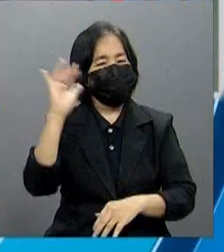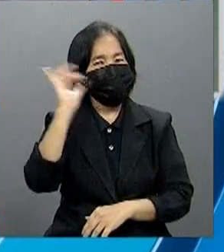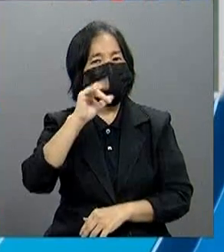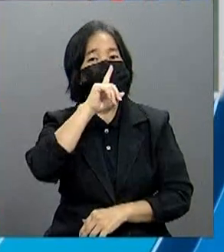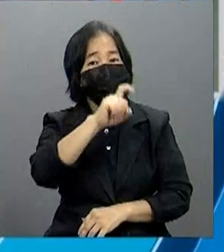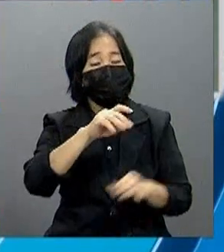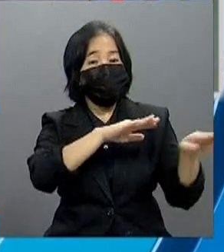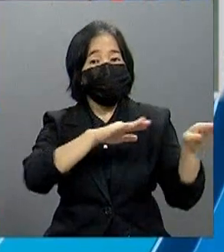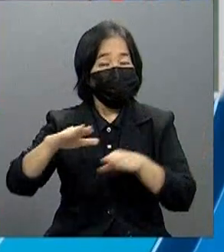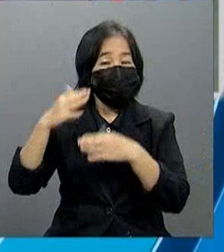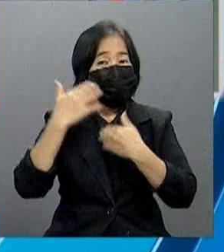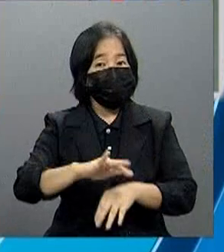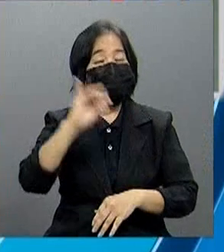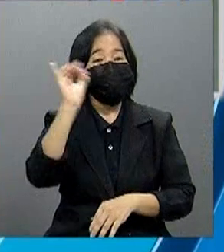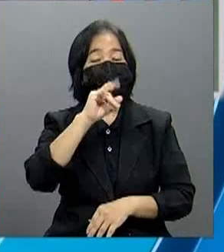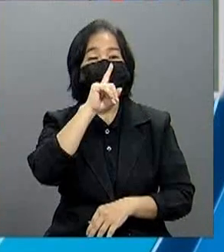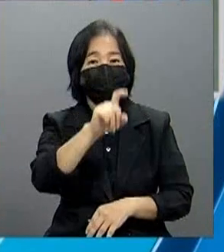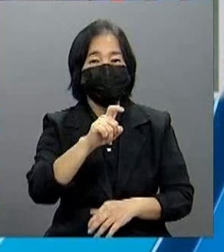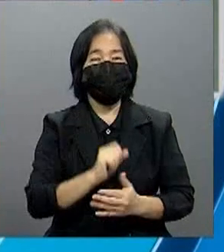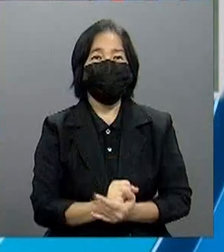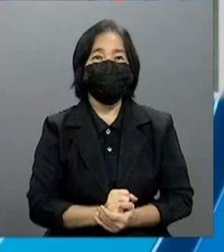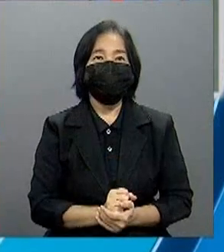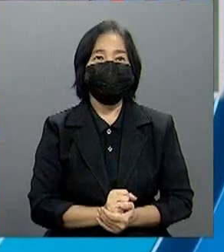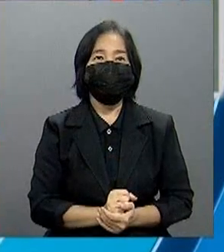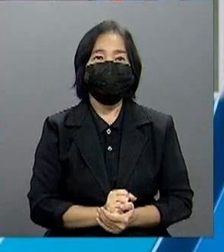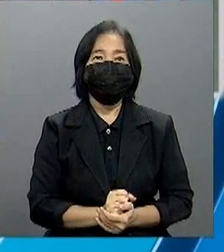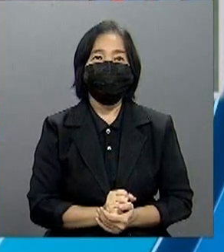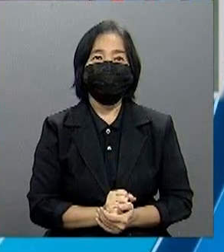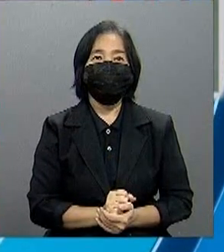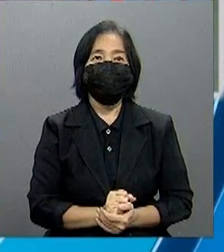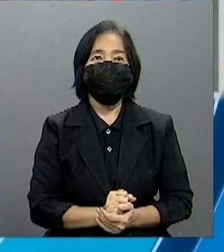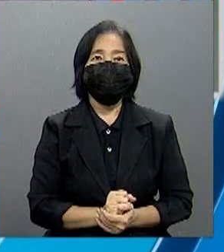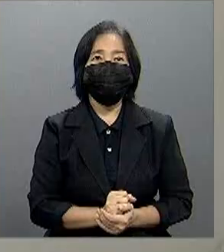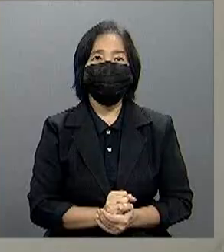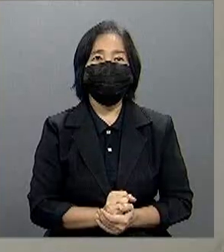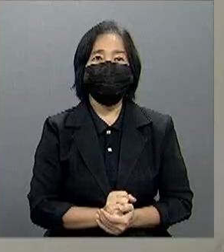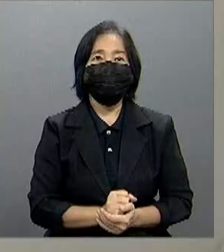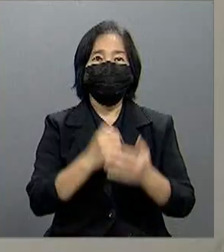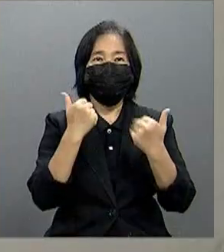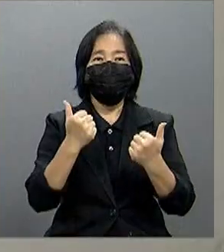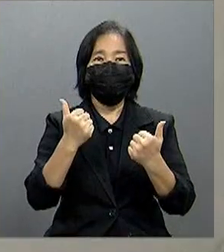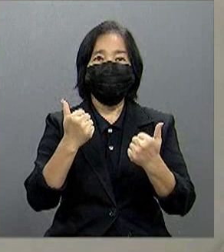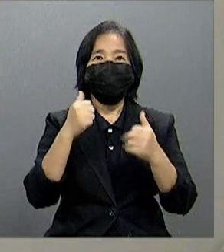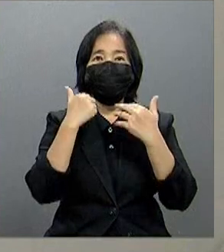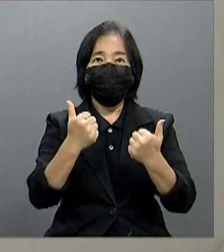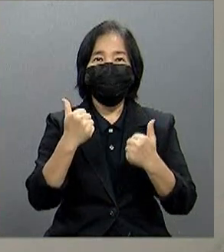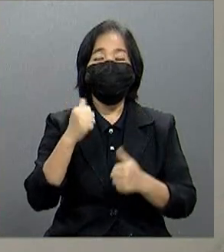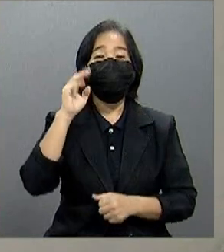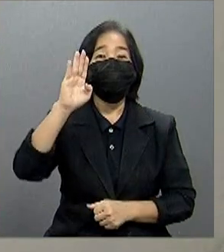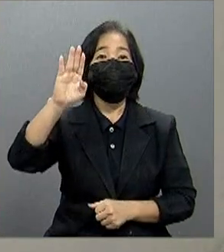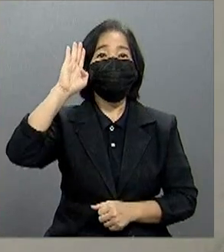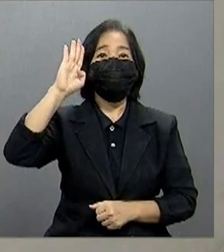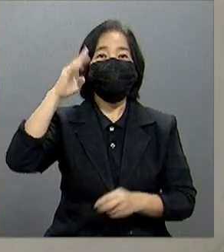เป็นผลจริงหรือยังครับ ต้องเล่าอย่างนี้ก่อนนะครับก็คือบริษัทใบยาไฟโตฟาร์มเนี่ยนะครับเป็นสตาร์ทอัพ